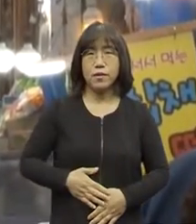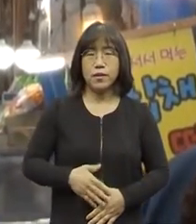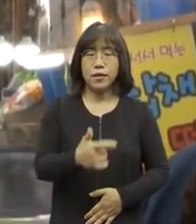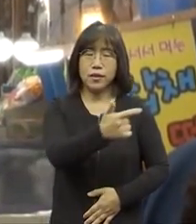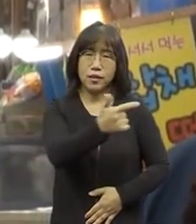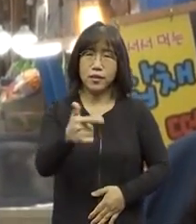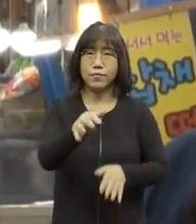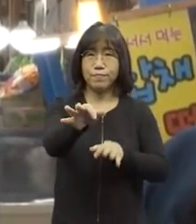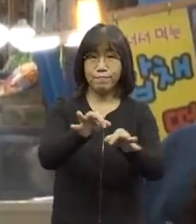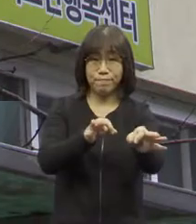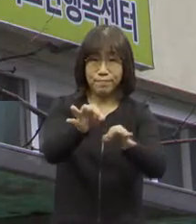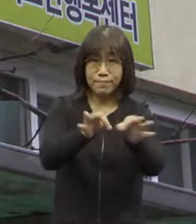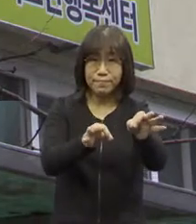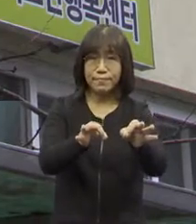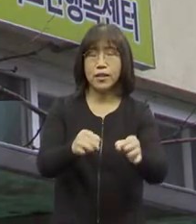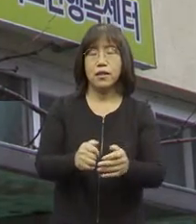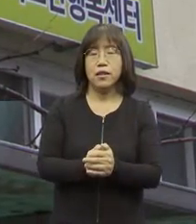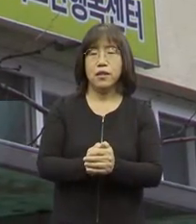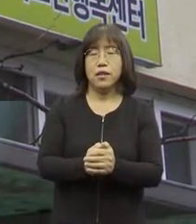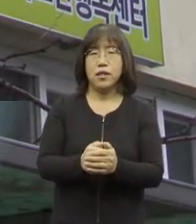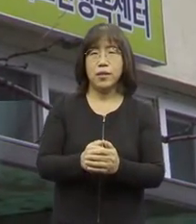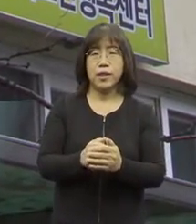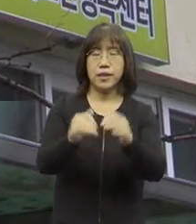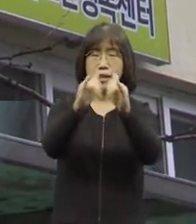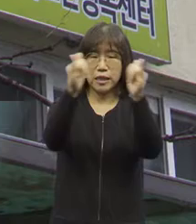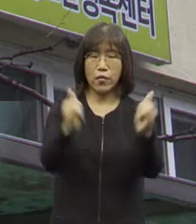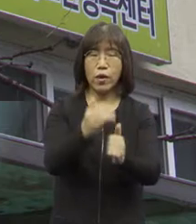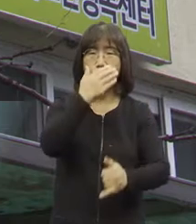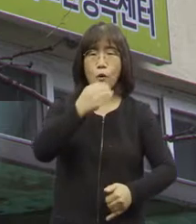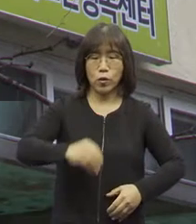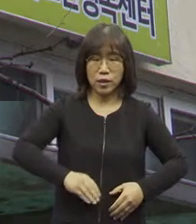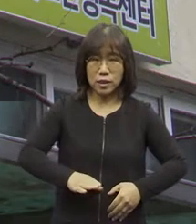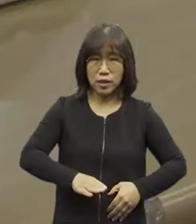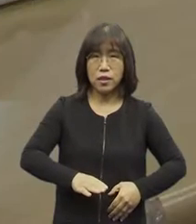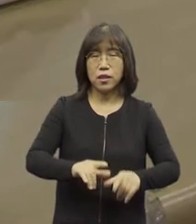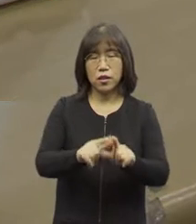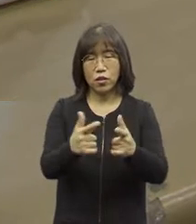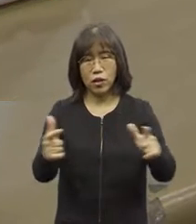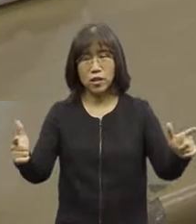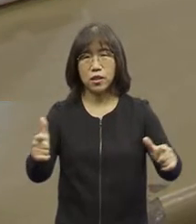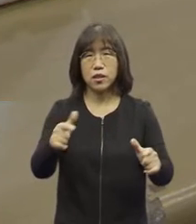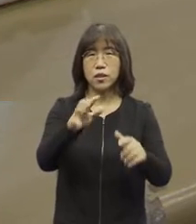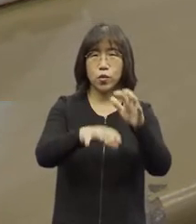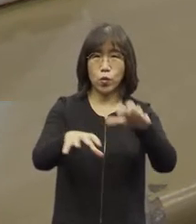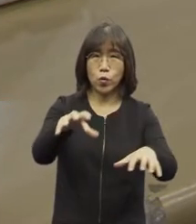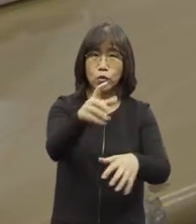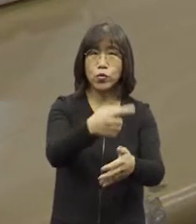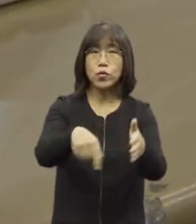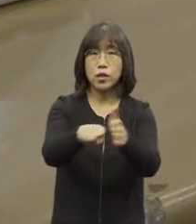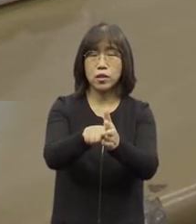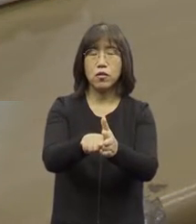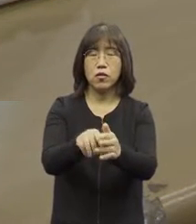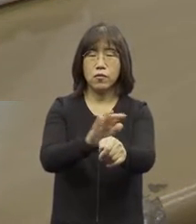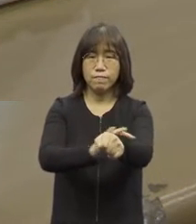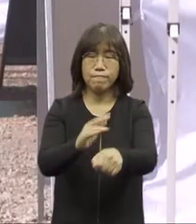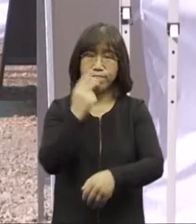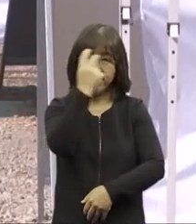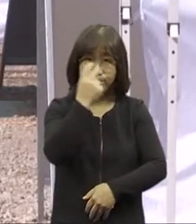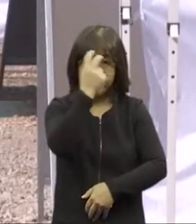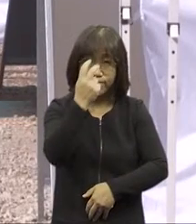등 다중이용시설과 사회복지시설의 방역수칙 준수 여부를 수시로 점검하고